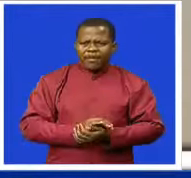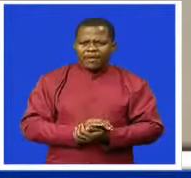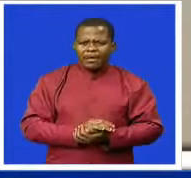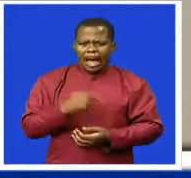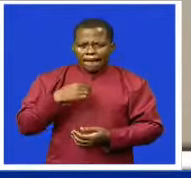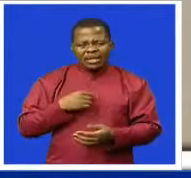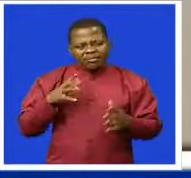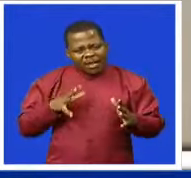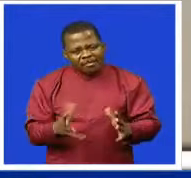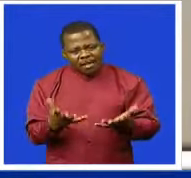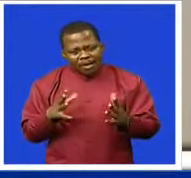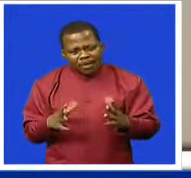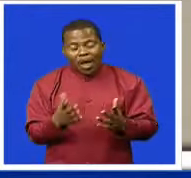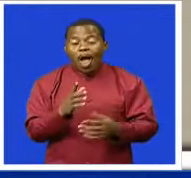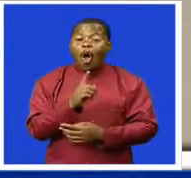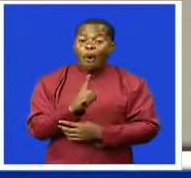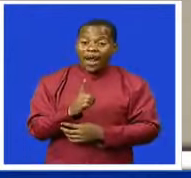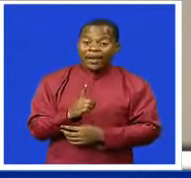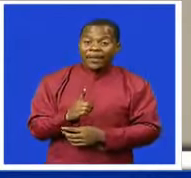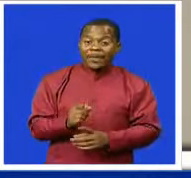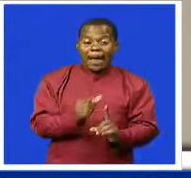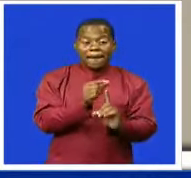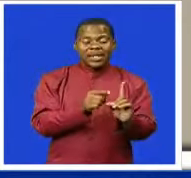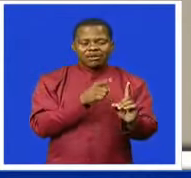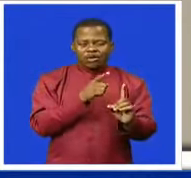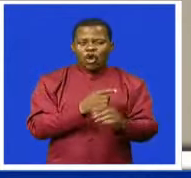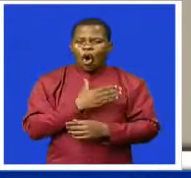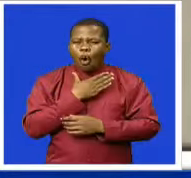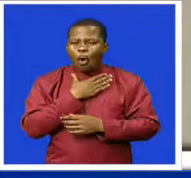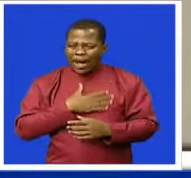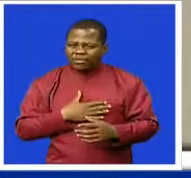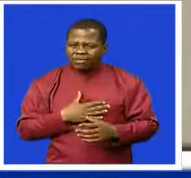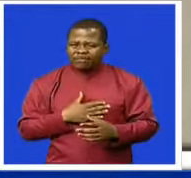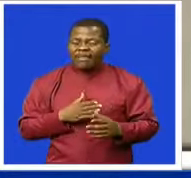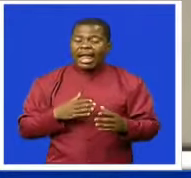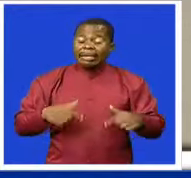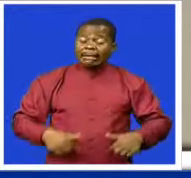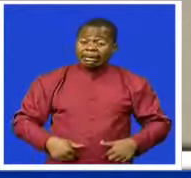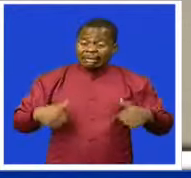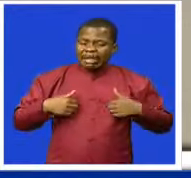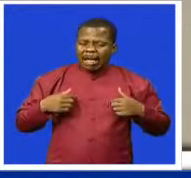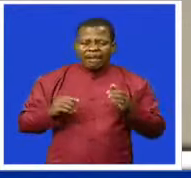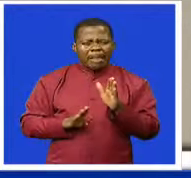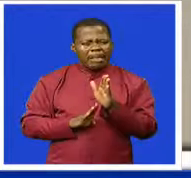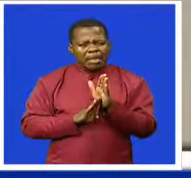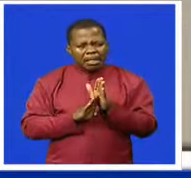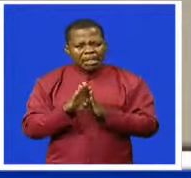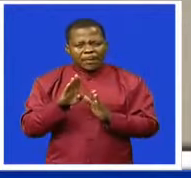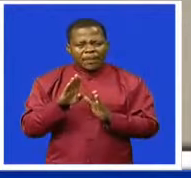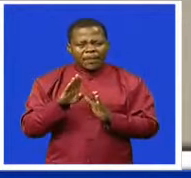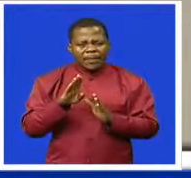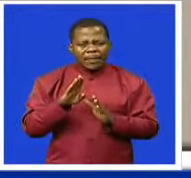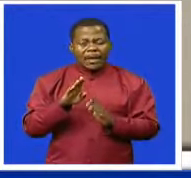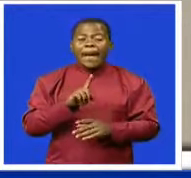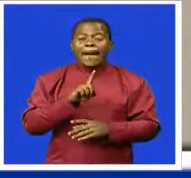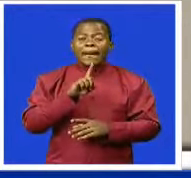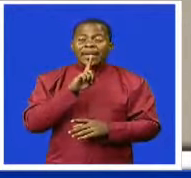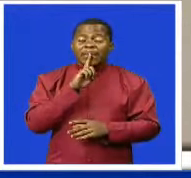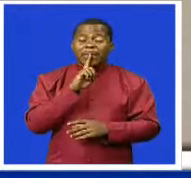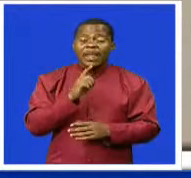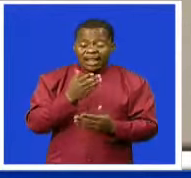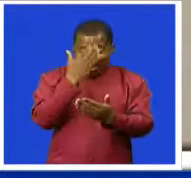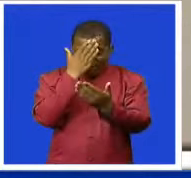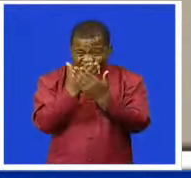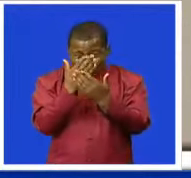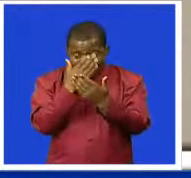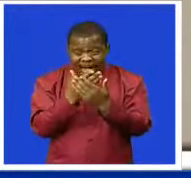a successful person must have ema goals ahleli phansi aka grade 7 athi ukuthi ngiyongena ka form 1